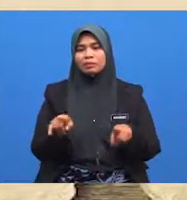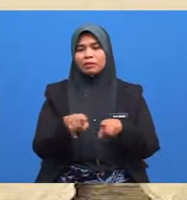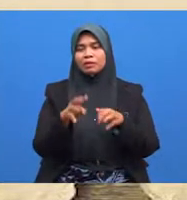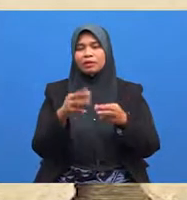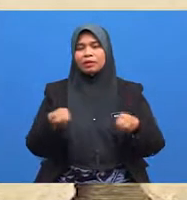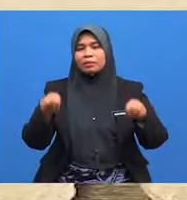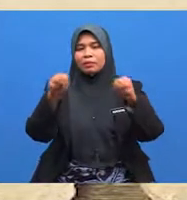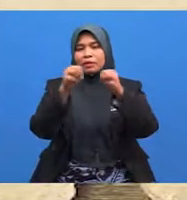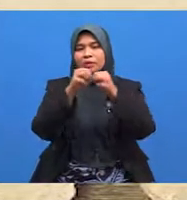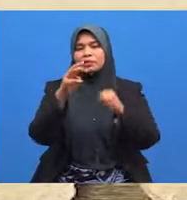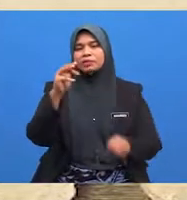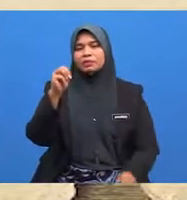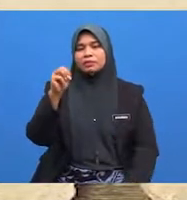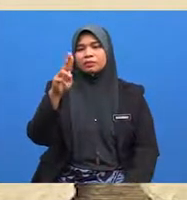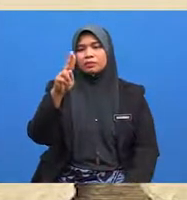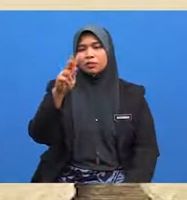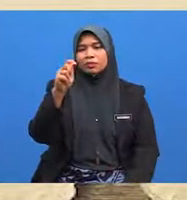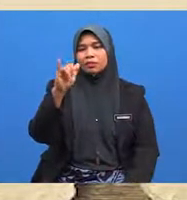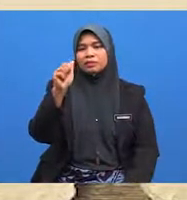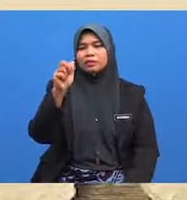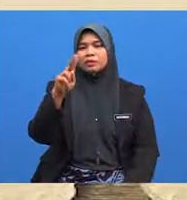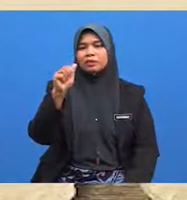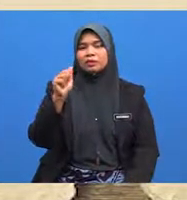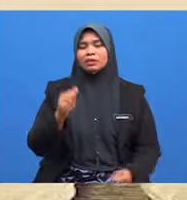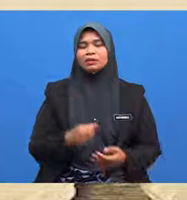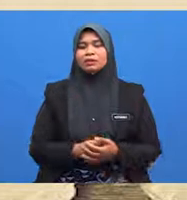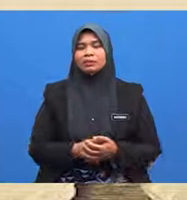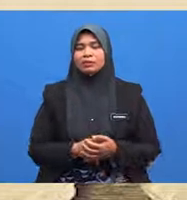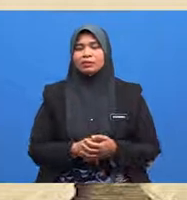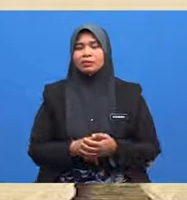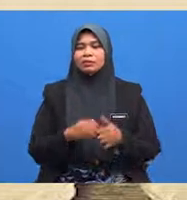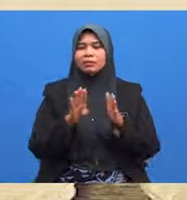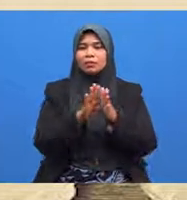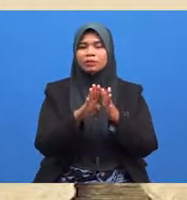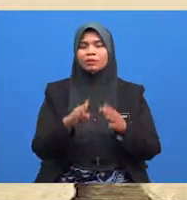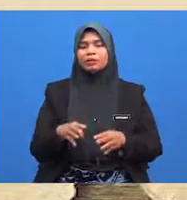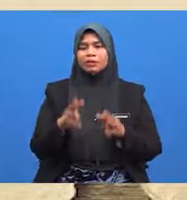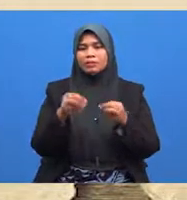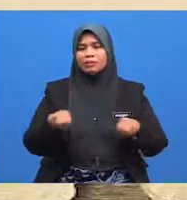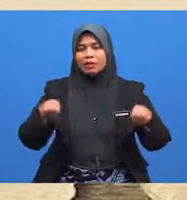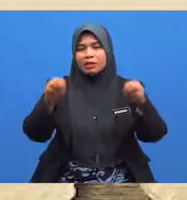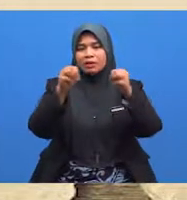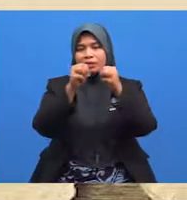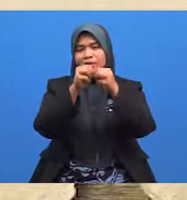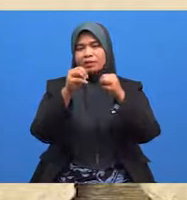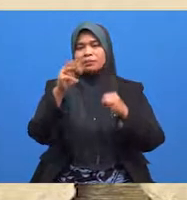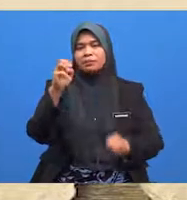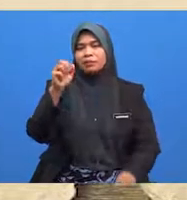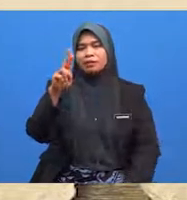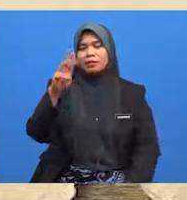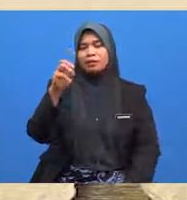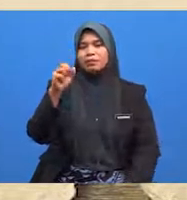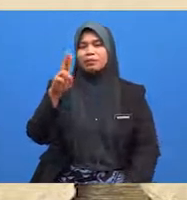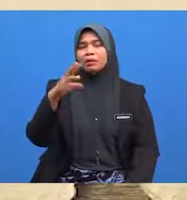Penggunaan marmar putih sebagai bahan binaan Masjid Mutiara atau Masjid Moti di Agra turut menyebabkan